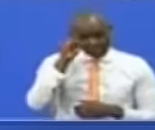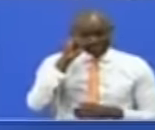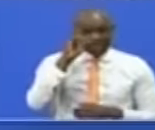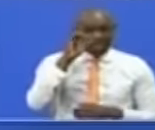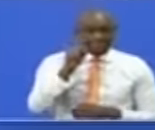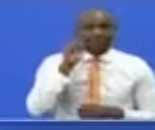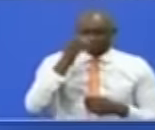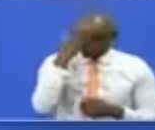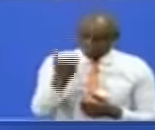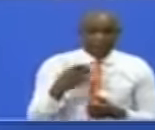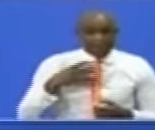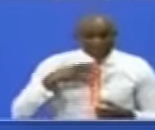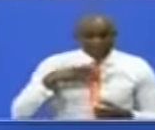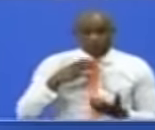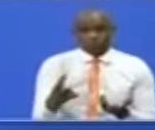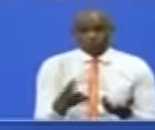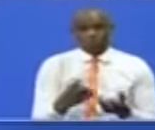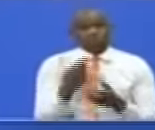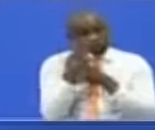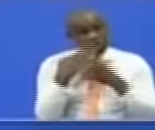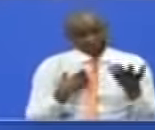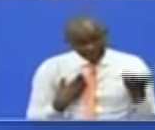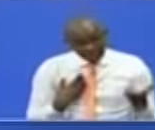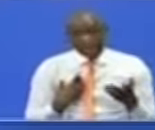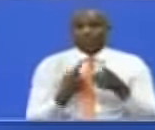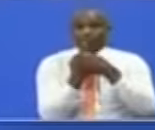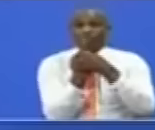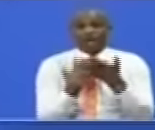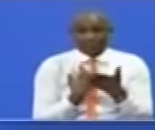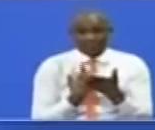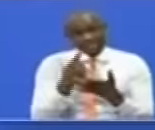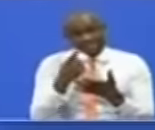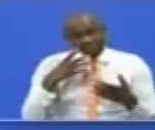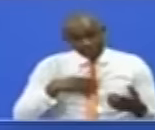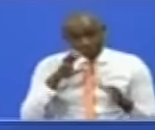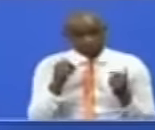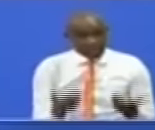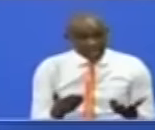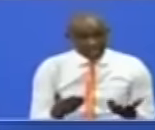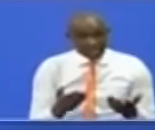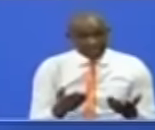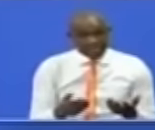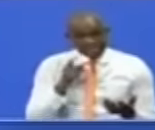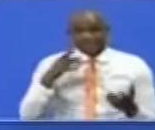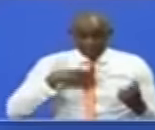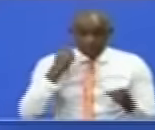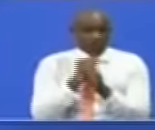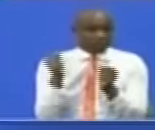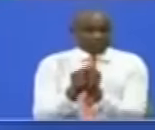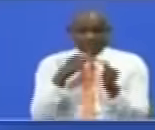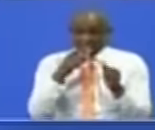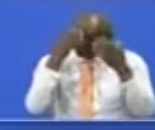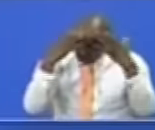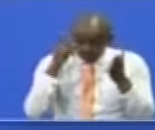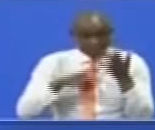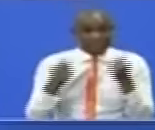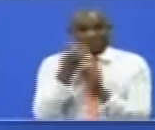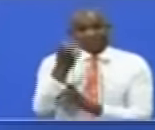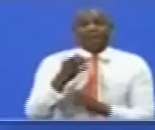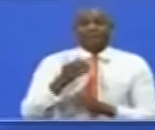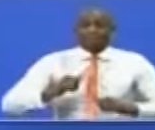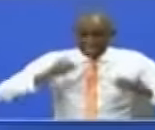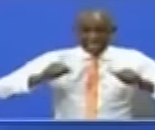Kuna uwezekano kwamba wale jamaa wenye wana bunduki kule chini na risasi ni wale watu kutoka hapa Nairobi tunasema watu wa mkono. Wao wajui nini inaendelea. Kuna wale